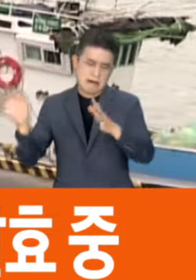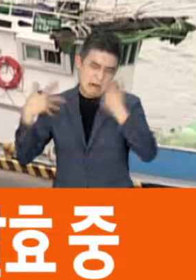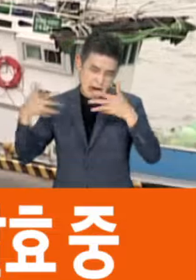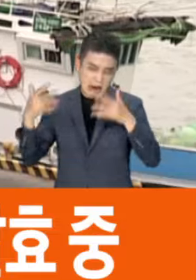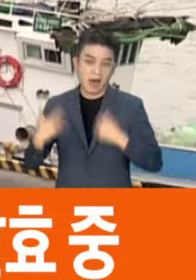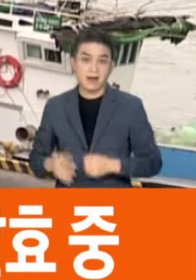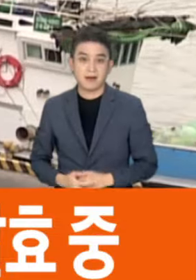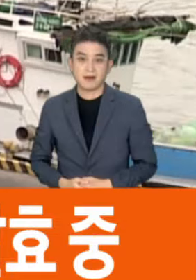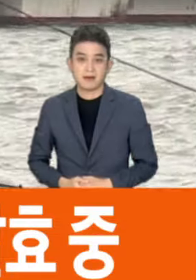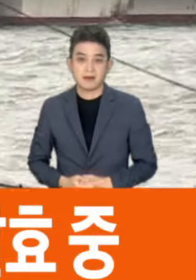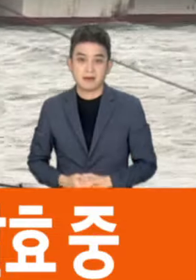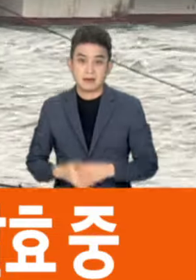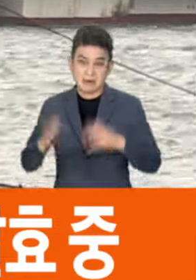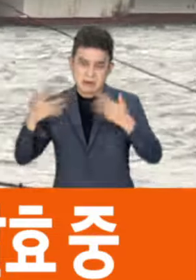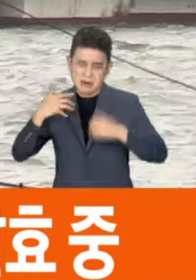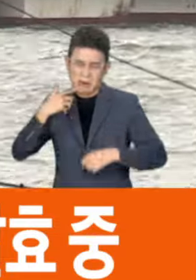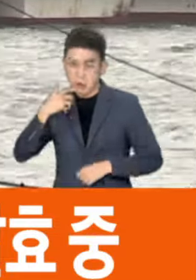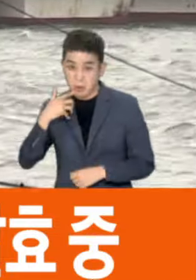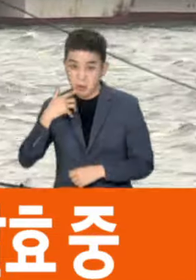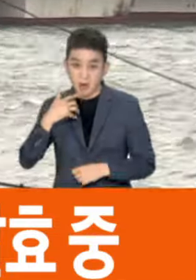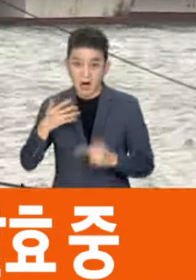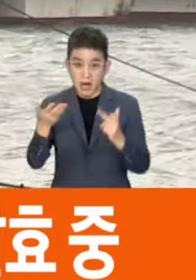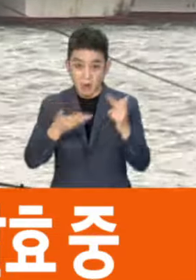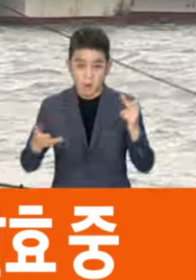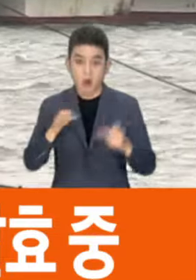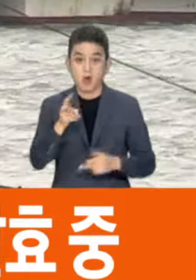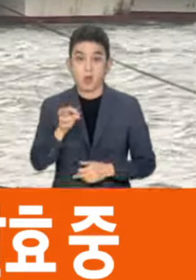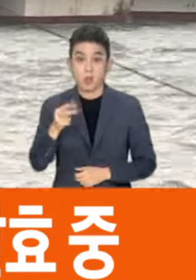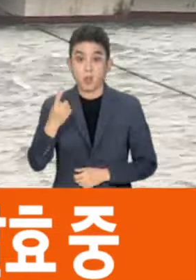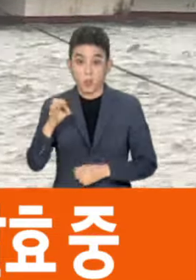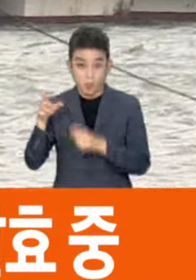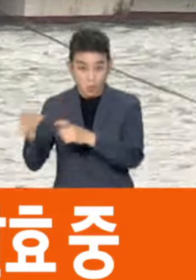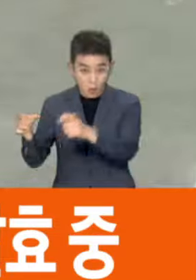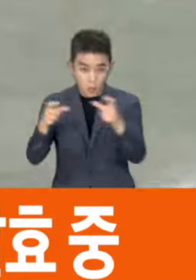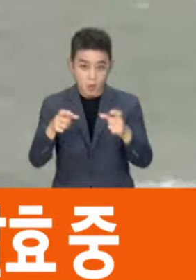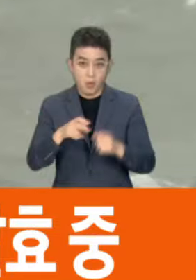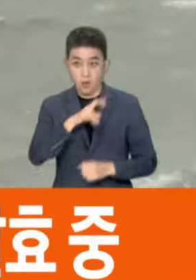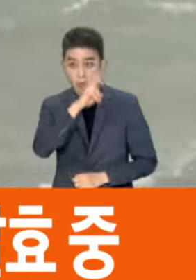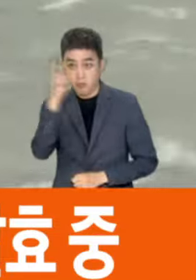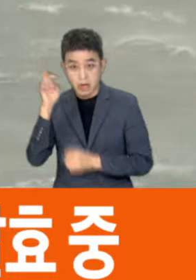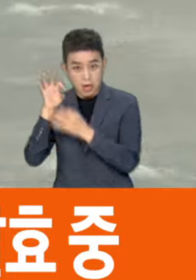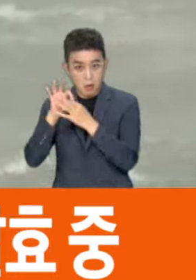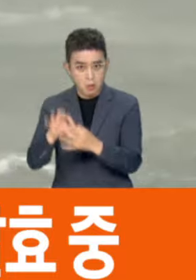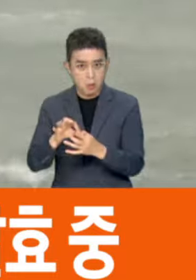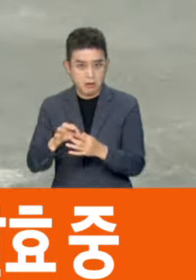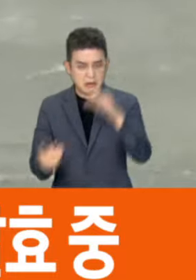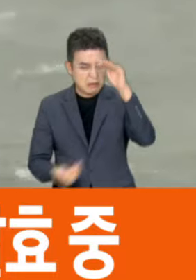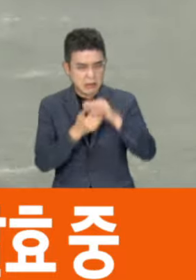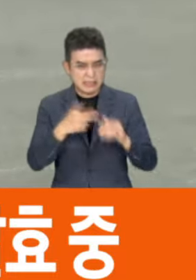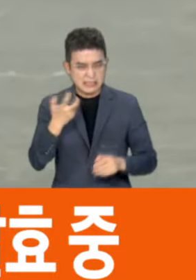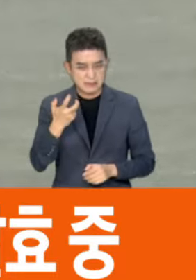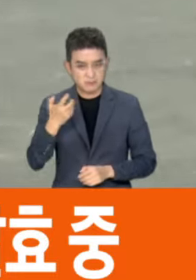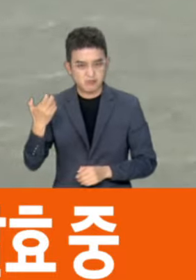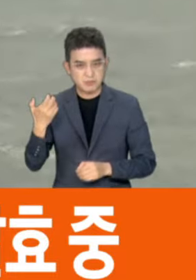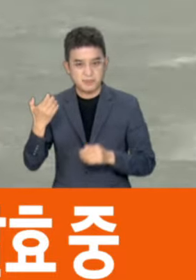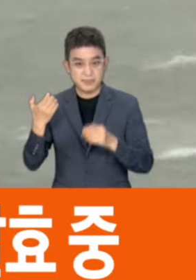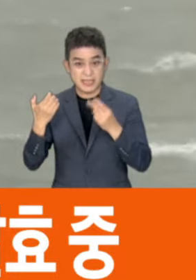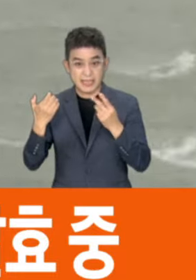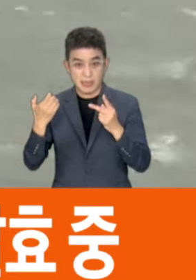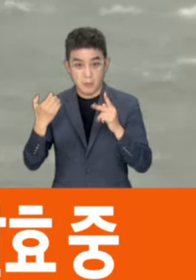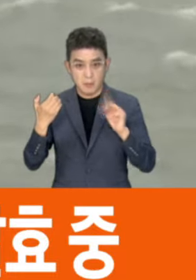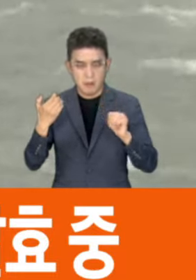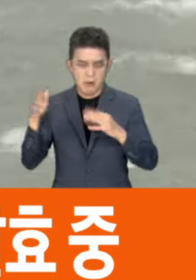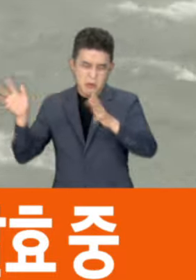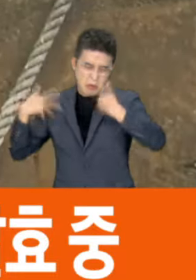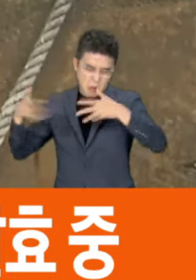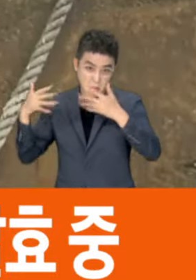불겠고요. 특히 강풍주의보가 발효 중인 강원 영동은 오후까지 순간풍속 시속 70에서 90km의 돌풍이 거세게 부는